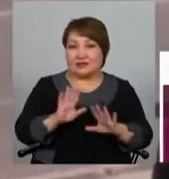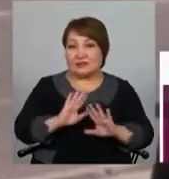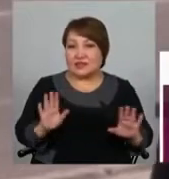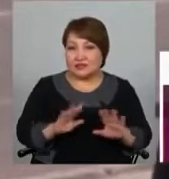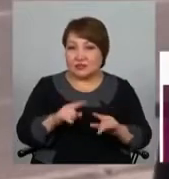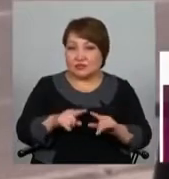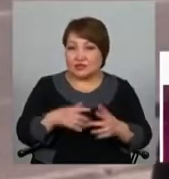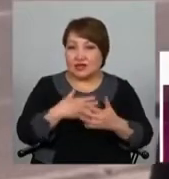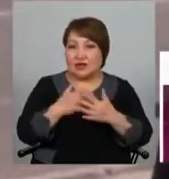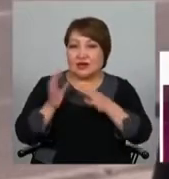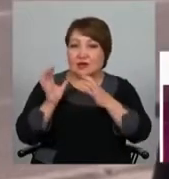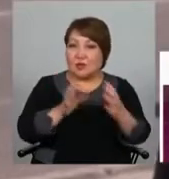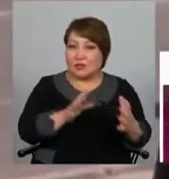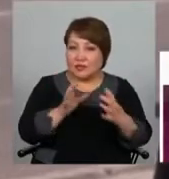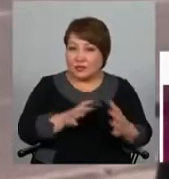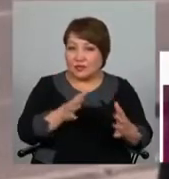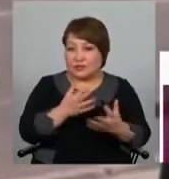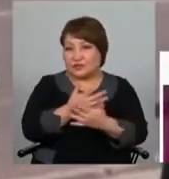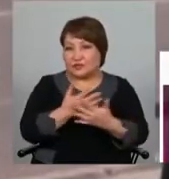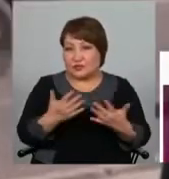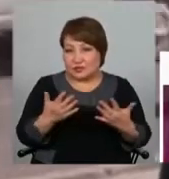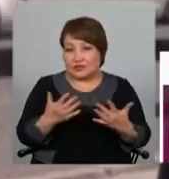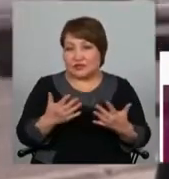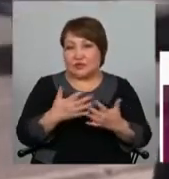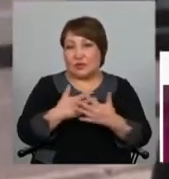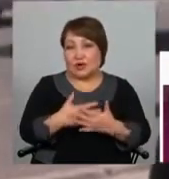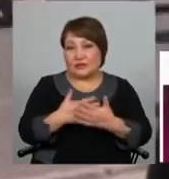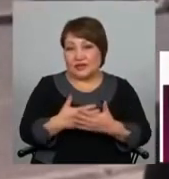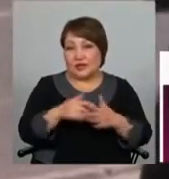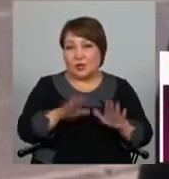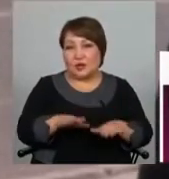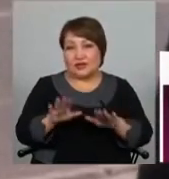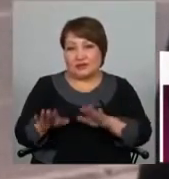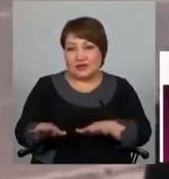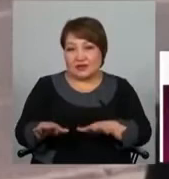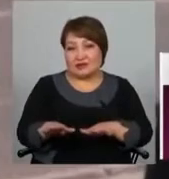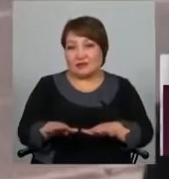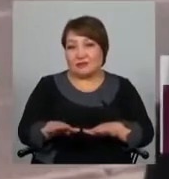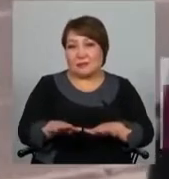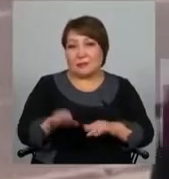көліктер, қоғамдық орындар, және де мынау